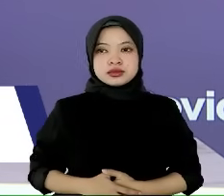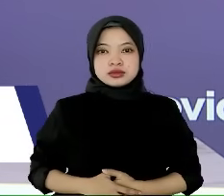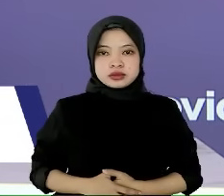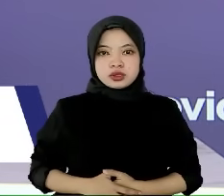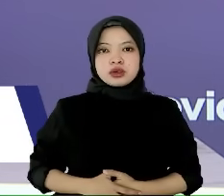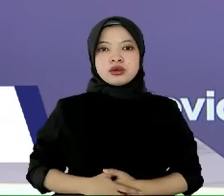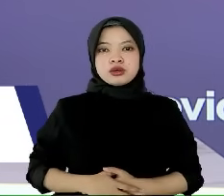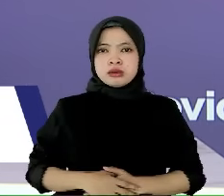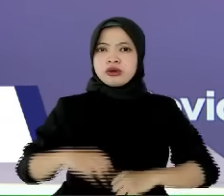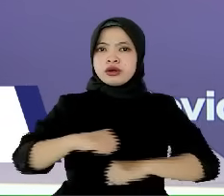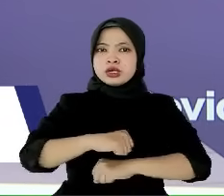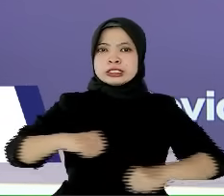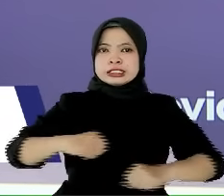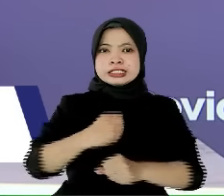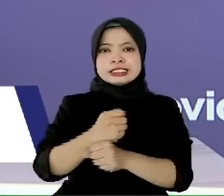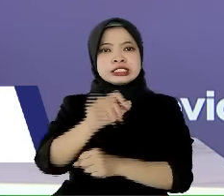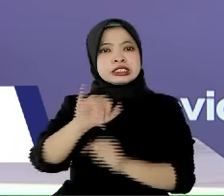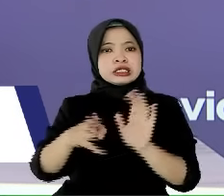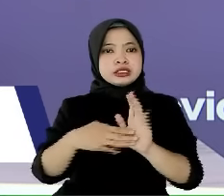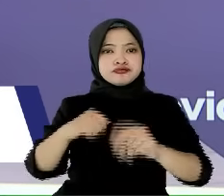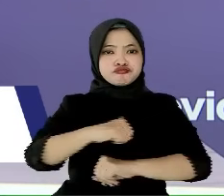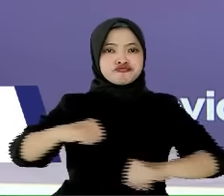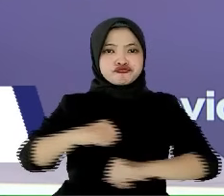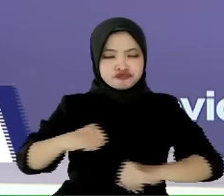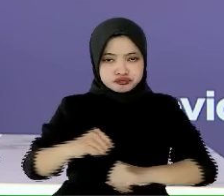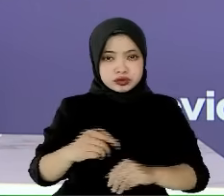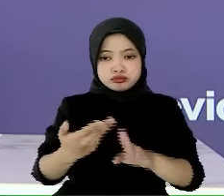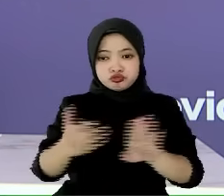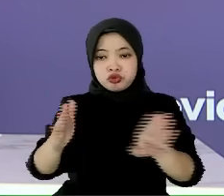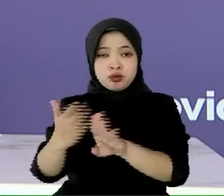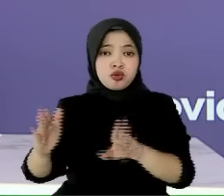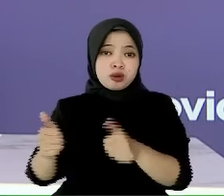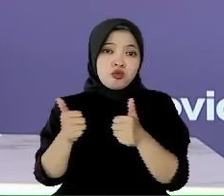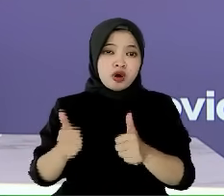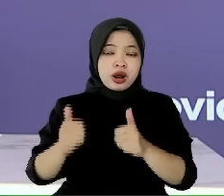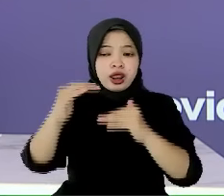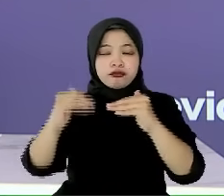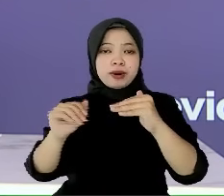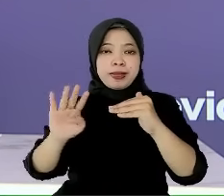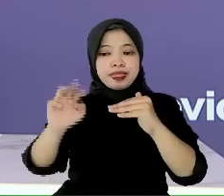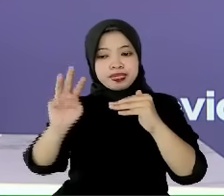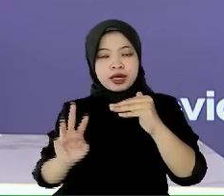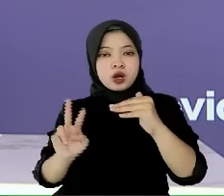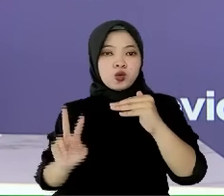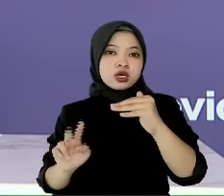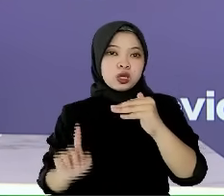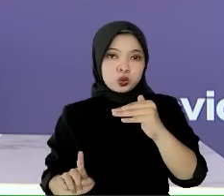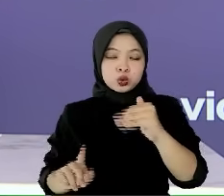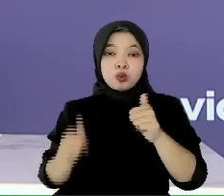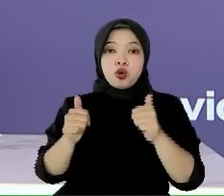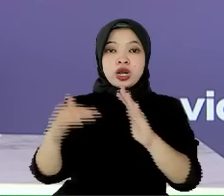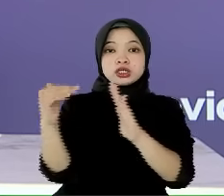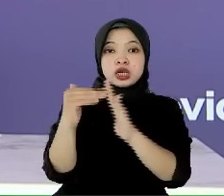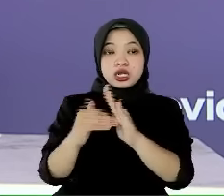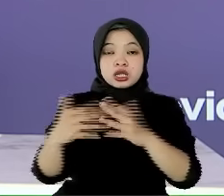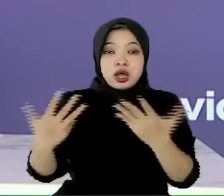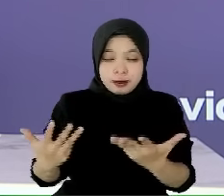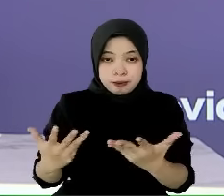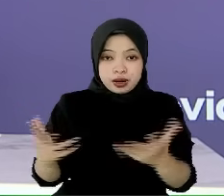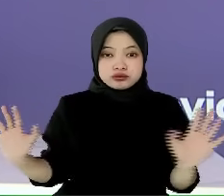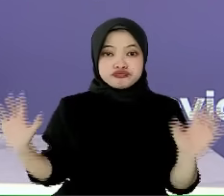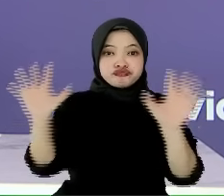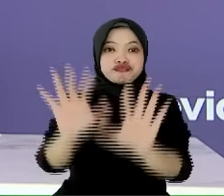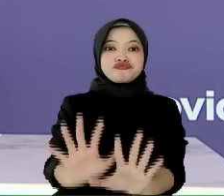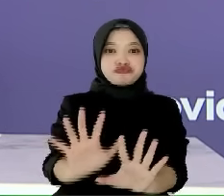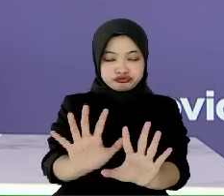atau fitness diperbolehkan untuk kembali beroperasi di daerah level 4, 3, 2 dengan syarat kapasitas